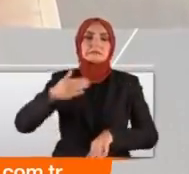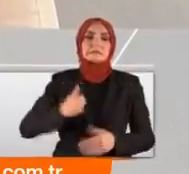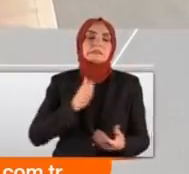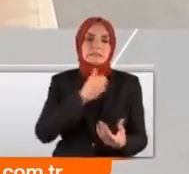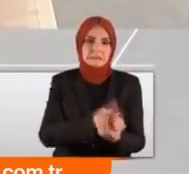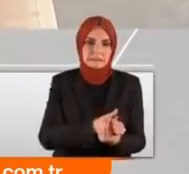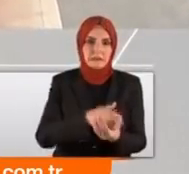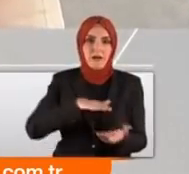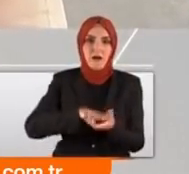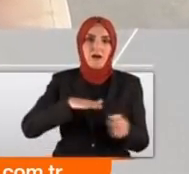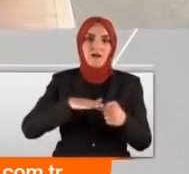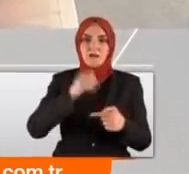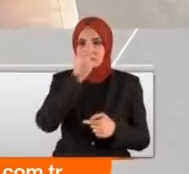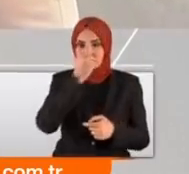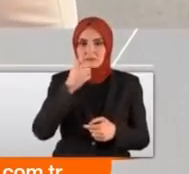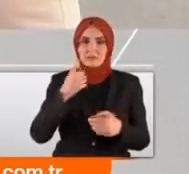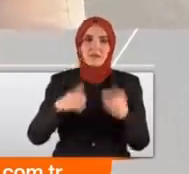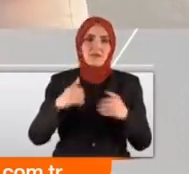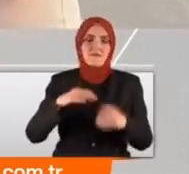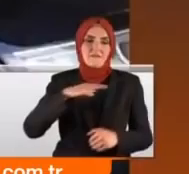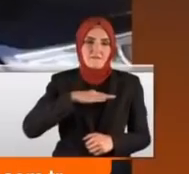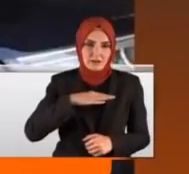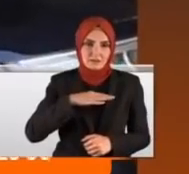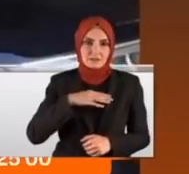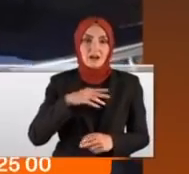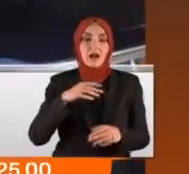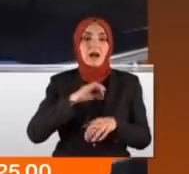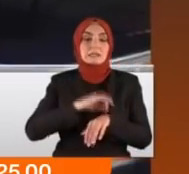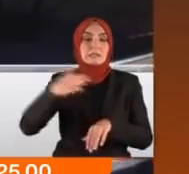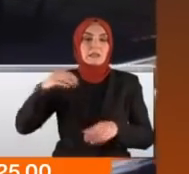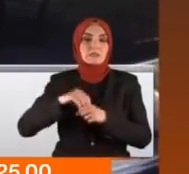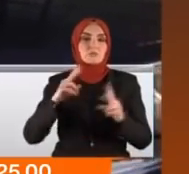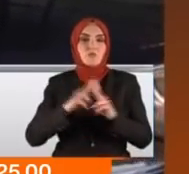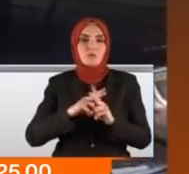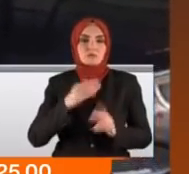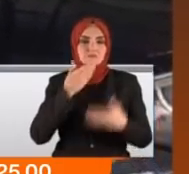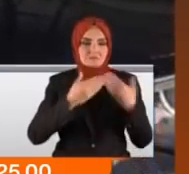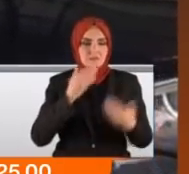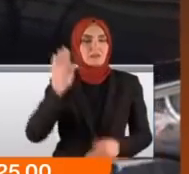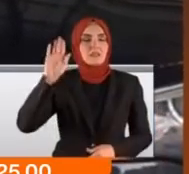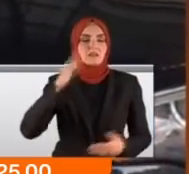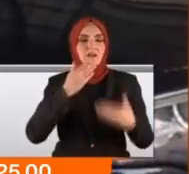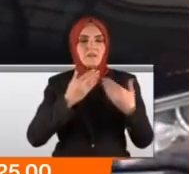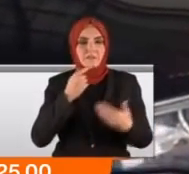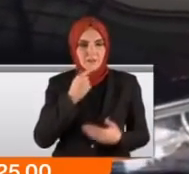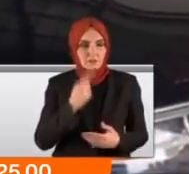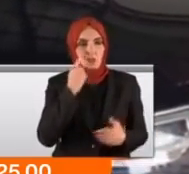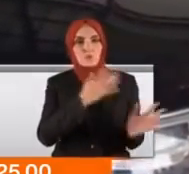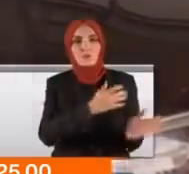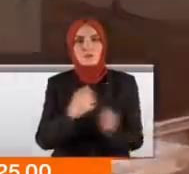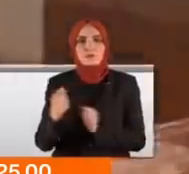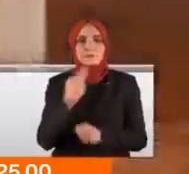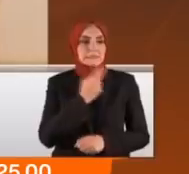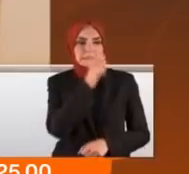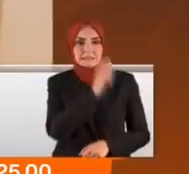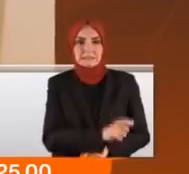işlediğini itiraf etti. Ardından gözaltına alındı. Cani adam polis ifadesinde kızının şiddet gördüğünü, dünürünün silahı